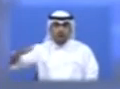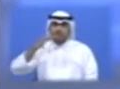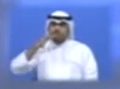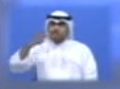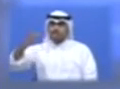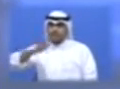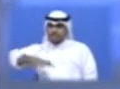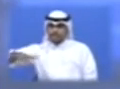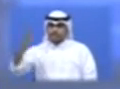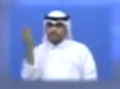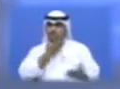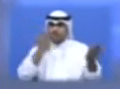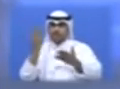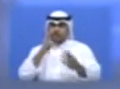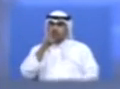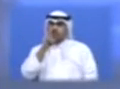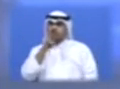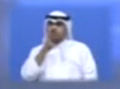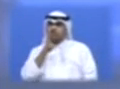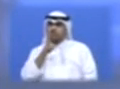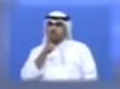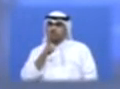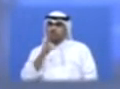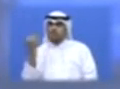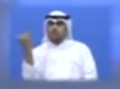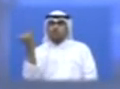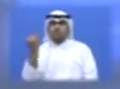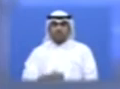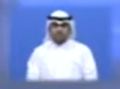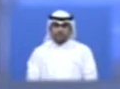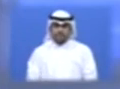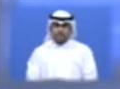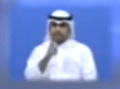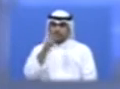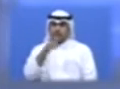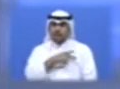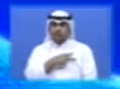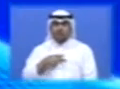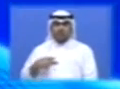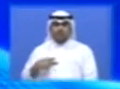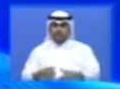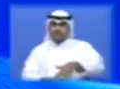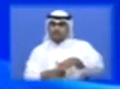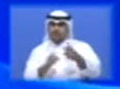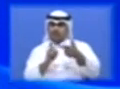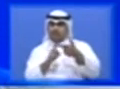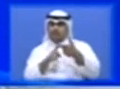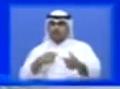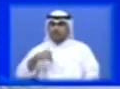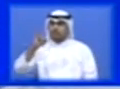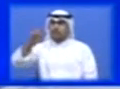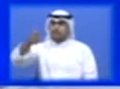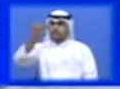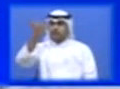لأداء اختباراتهم بهدوء ووفق مسارها الطبيعي. ودعت وكيلة وزارة التربية مريم لوتيد في